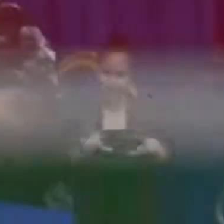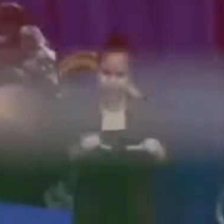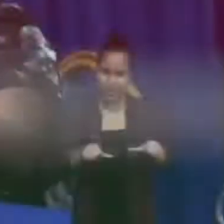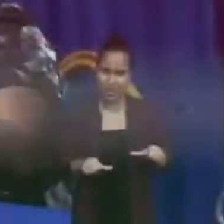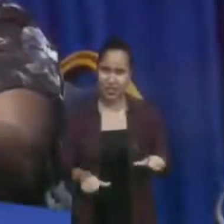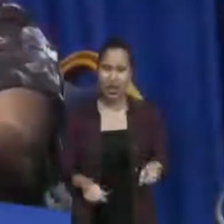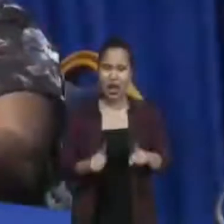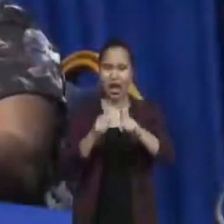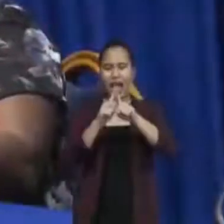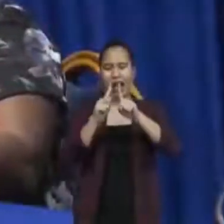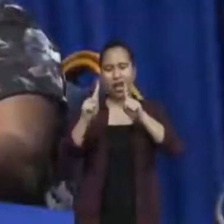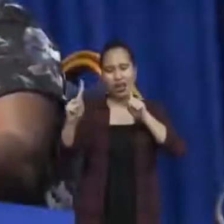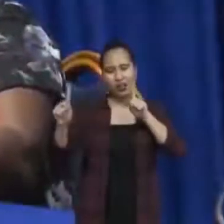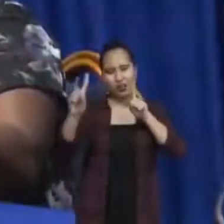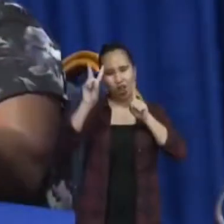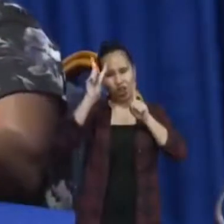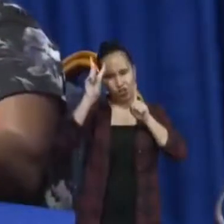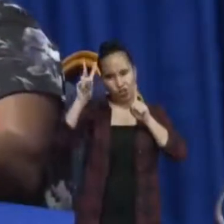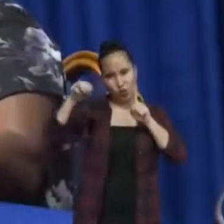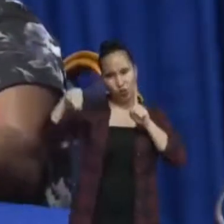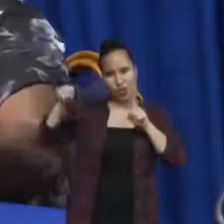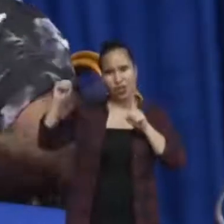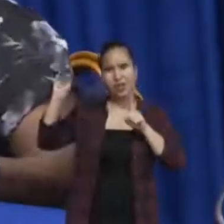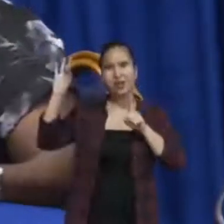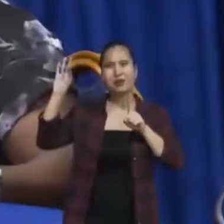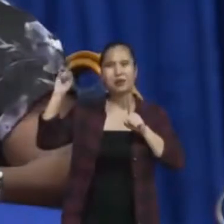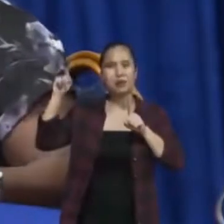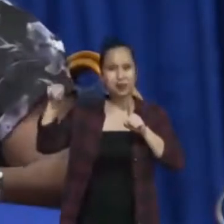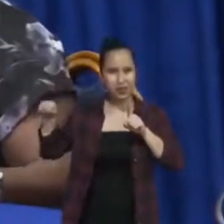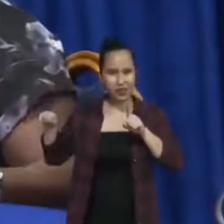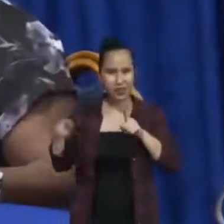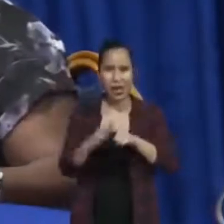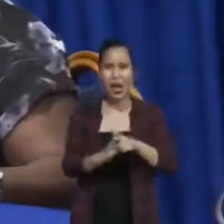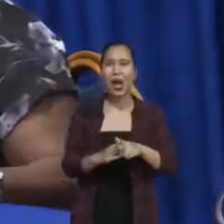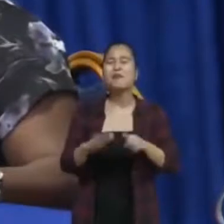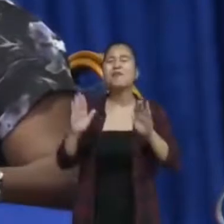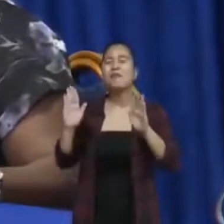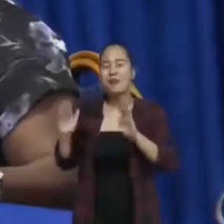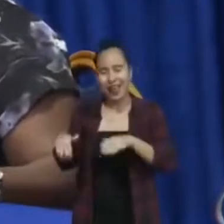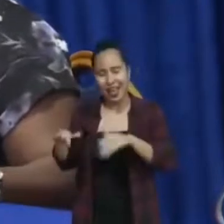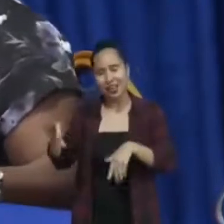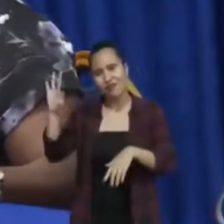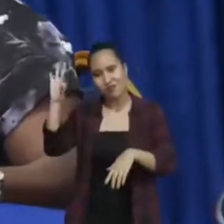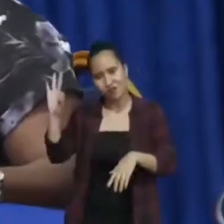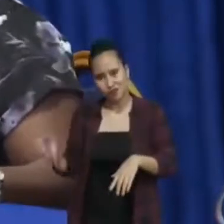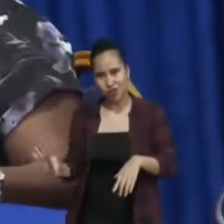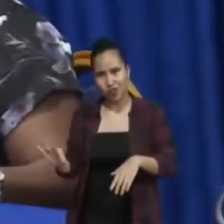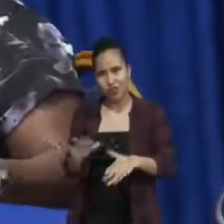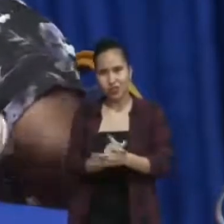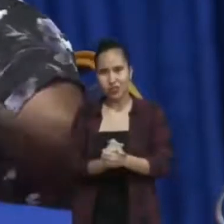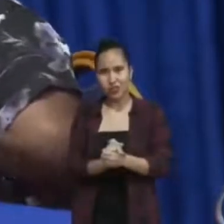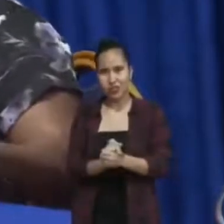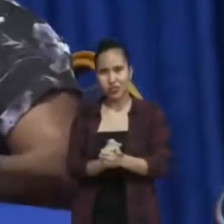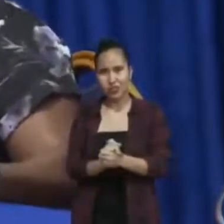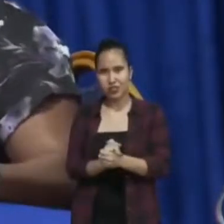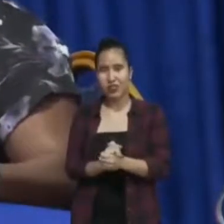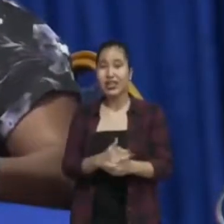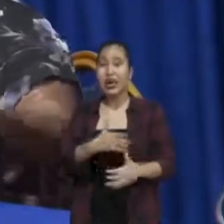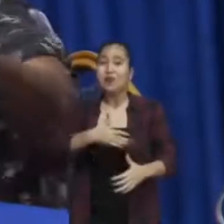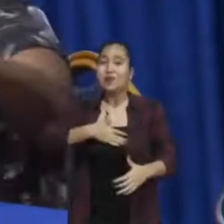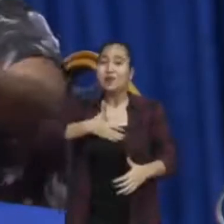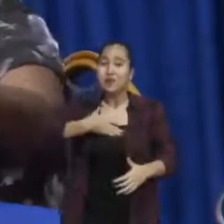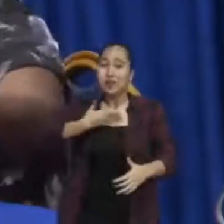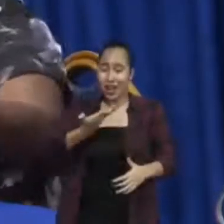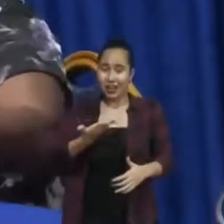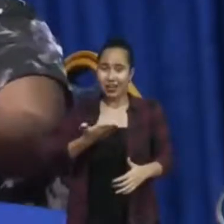Hoor je 2 meter afstand. Horing. Tang na je osso. Ik kan dit op je praten. Laat me dat erbij